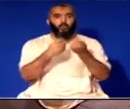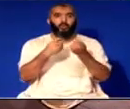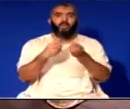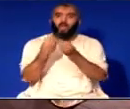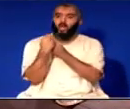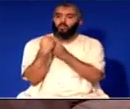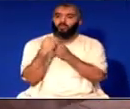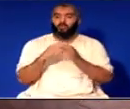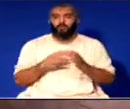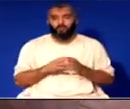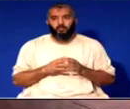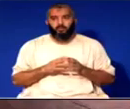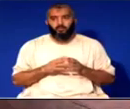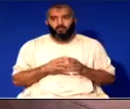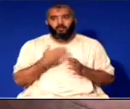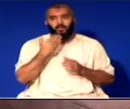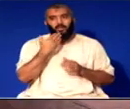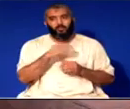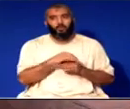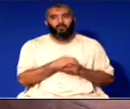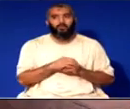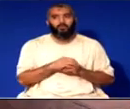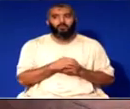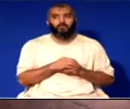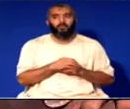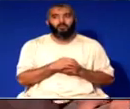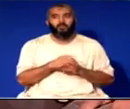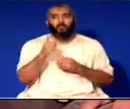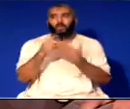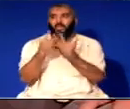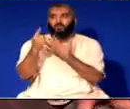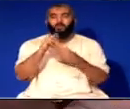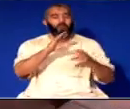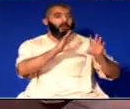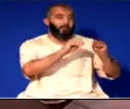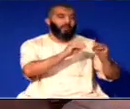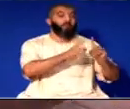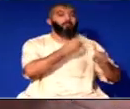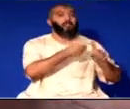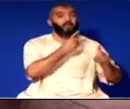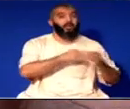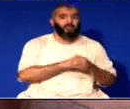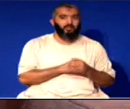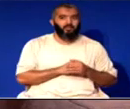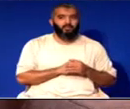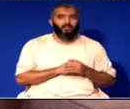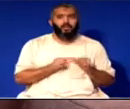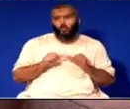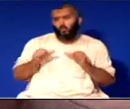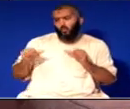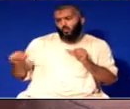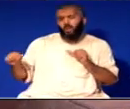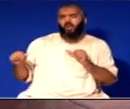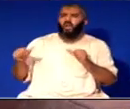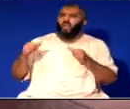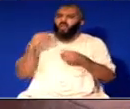ولكن يا حبذا لو تجعل لهؤلاء الناس أماكن معينة مخصصة للصلاة ويكونوا بعاد على هذه البرودة بزاف،